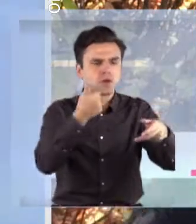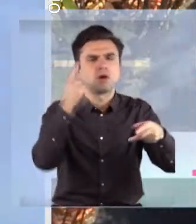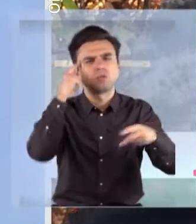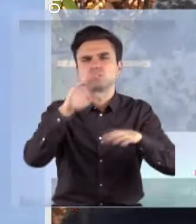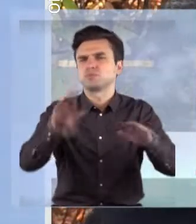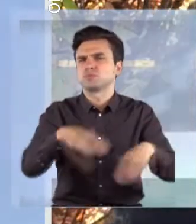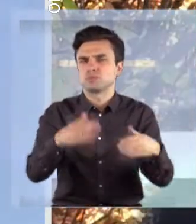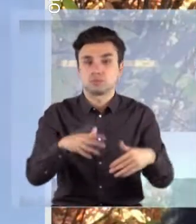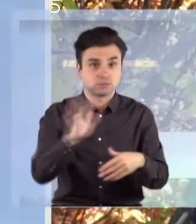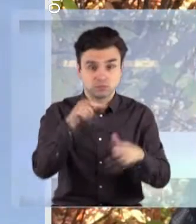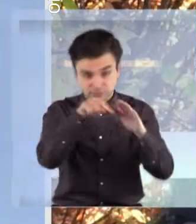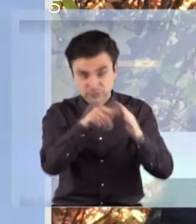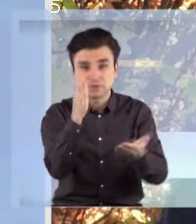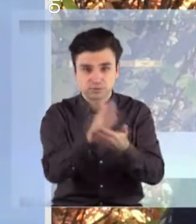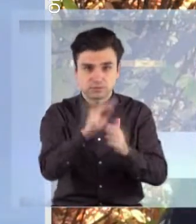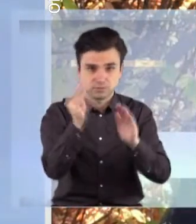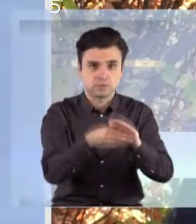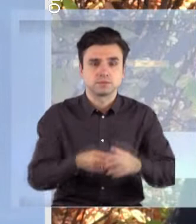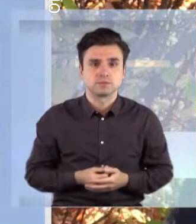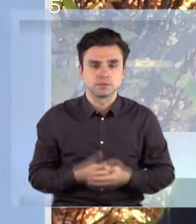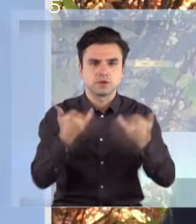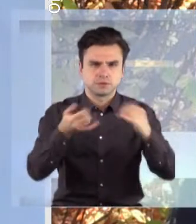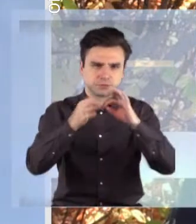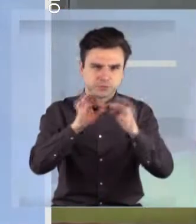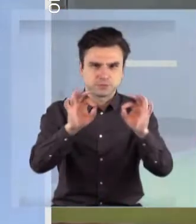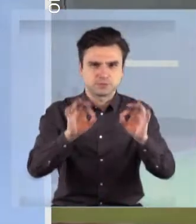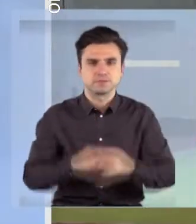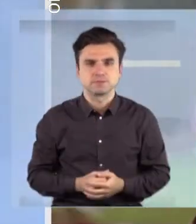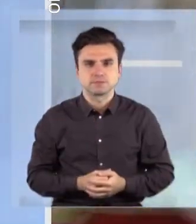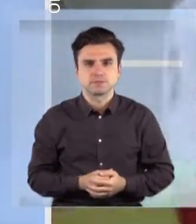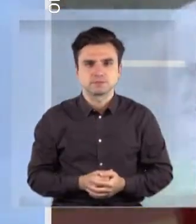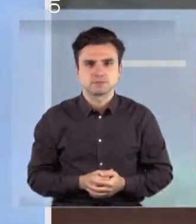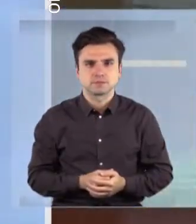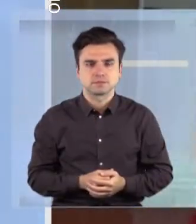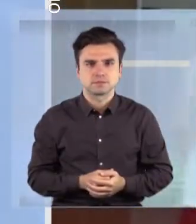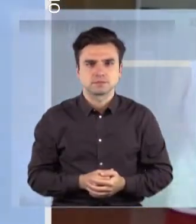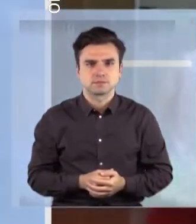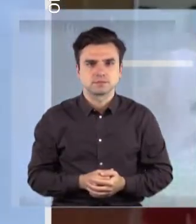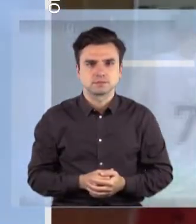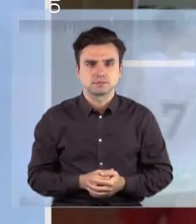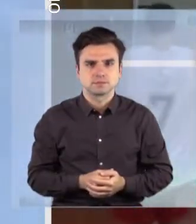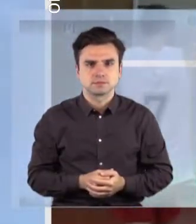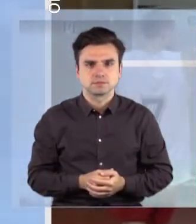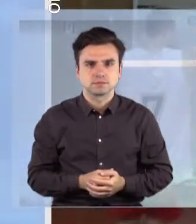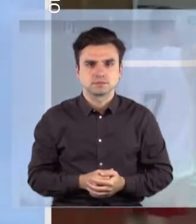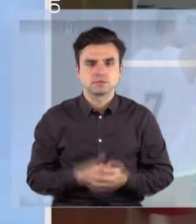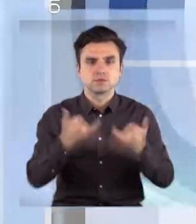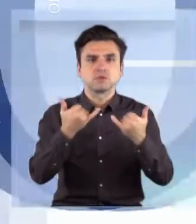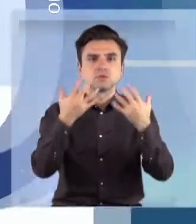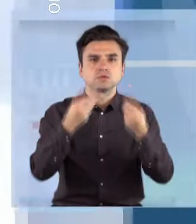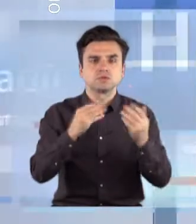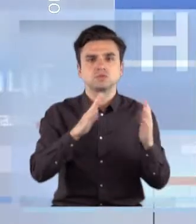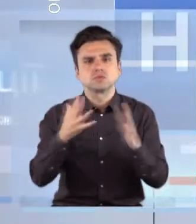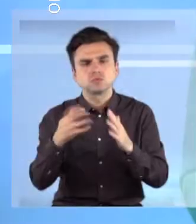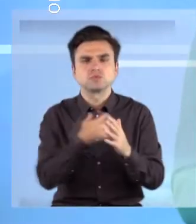и не видит ни зайца, ни куропатки человек, значит там их просто нет. На самом деле они есть. Подробиці цих та інших новин далі.